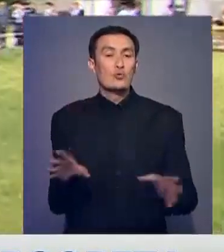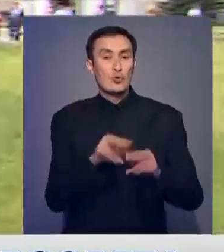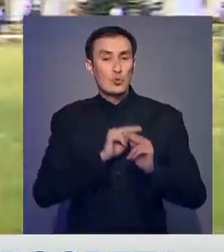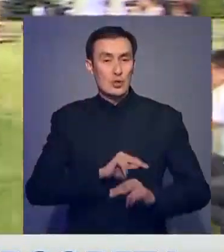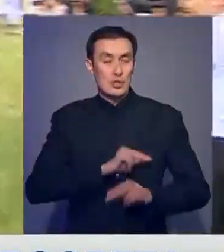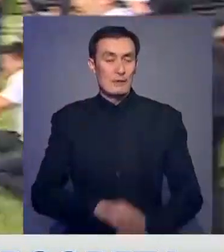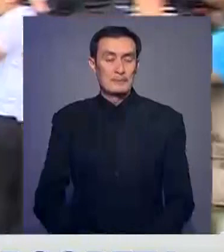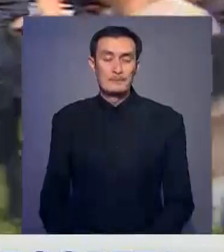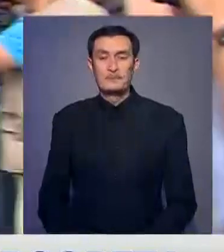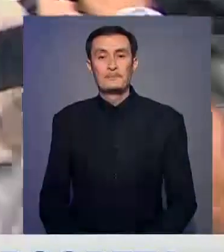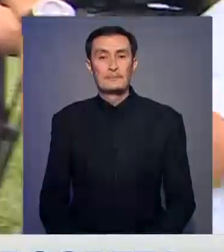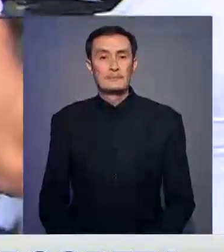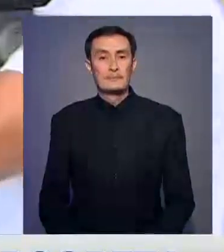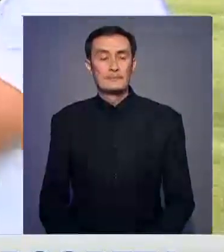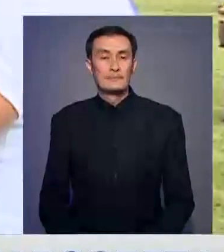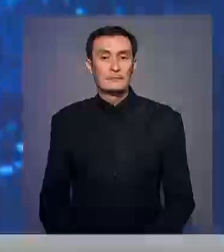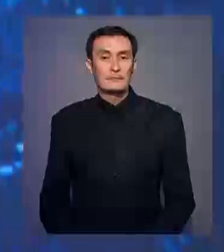сотрудничестве.